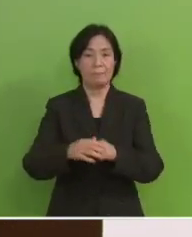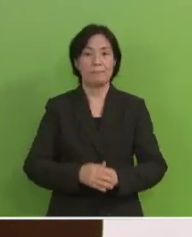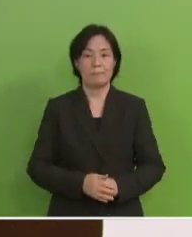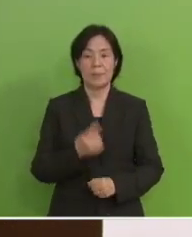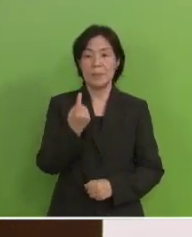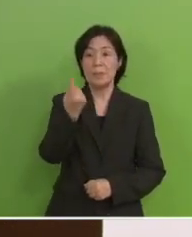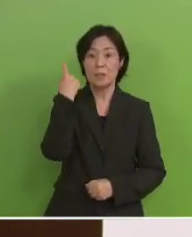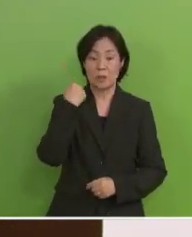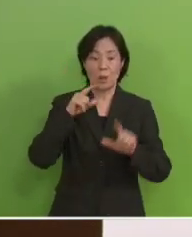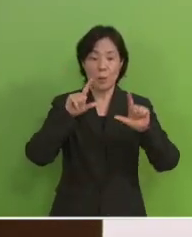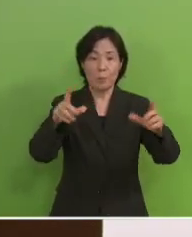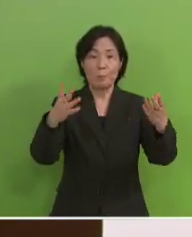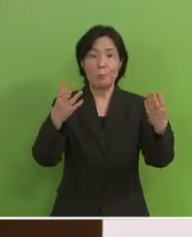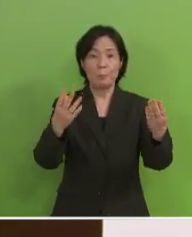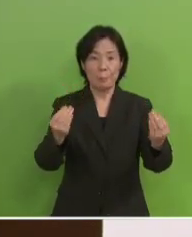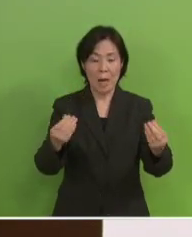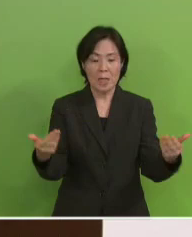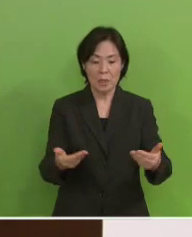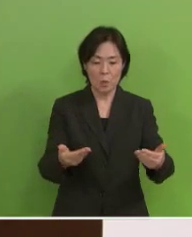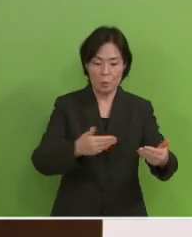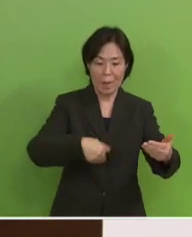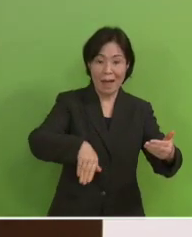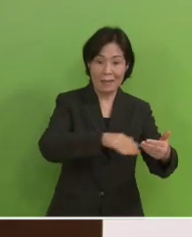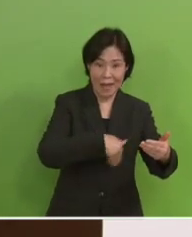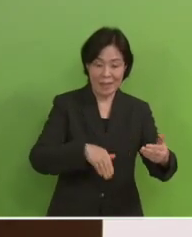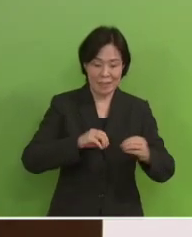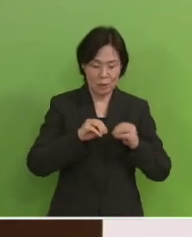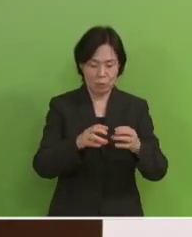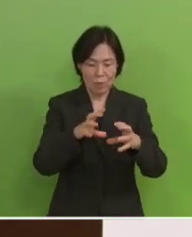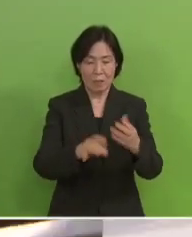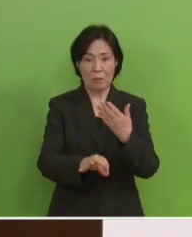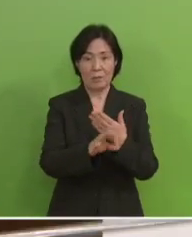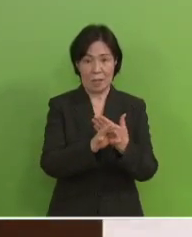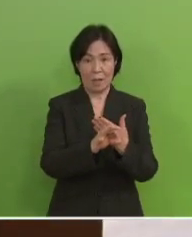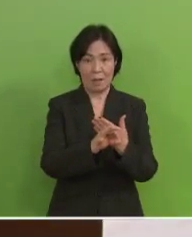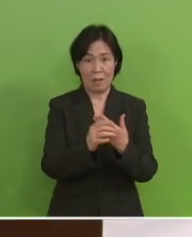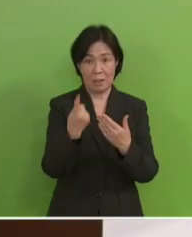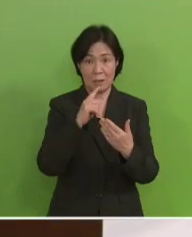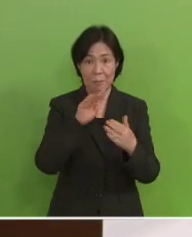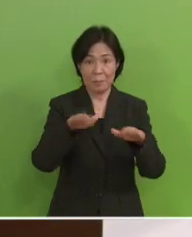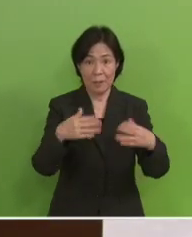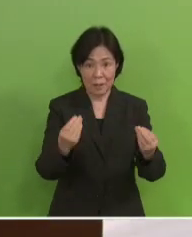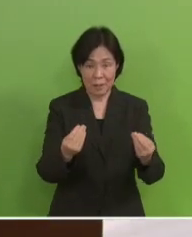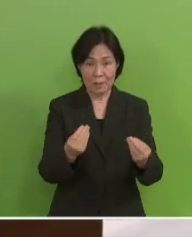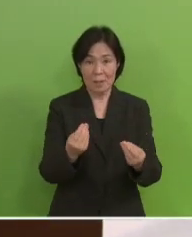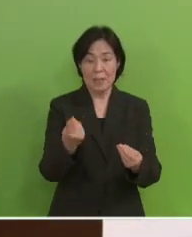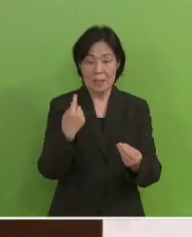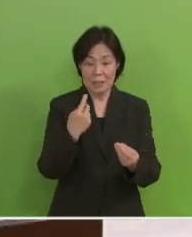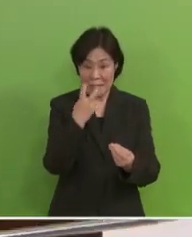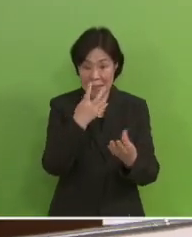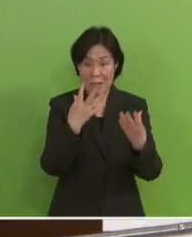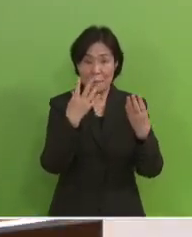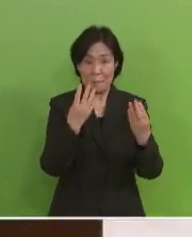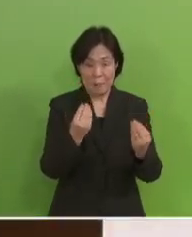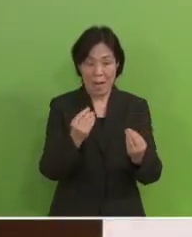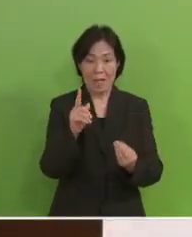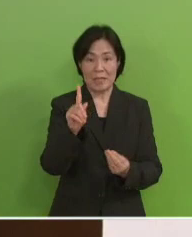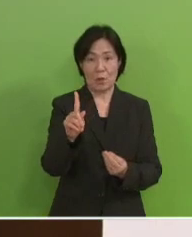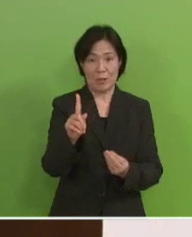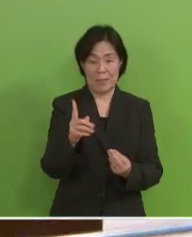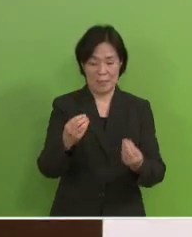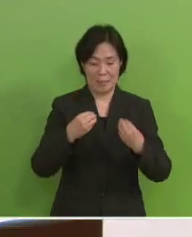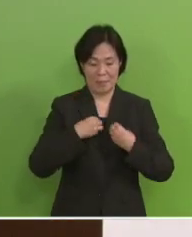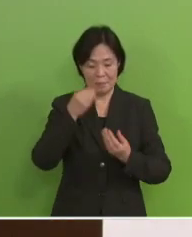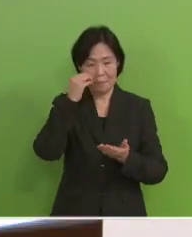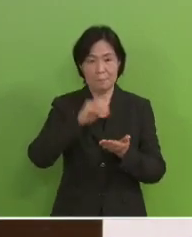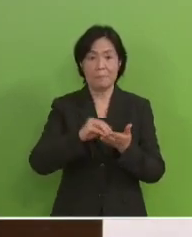昨日公表した職場内クラスターの事例でありますが昨日は2人検査士1名の陽性